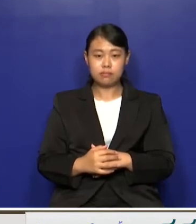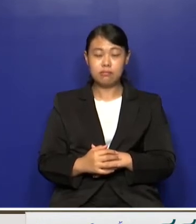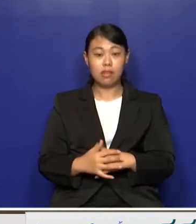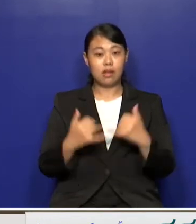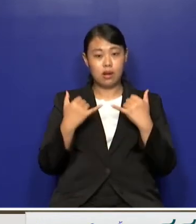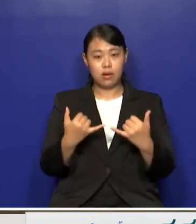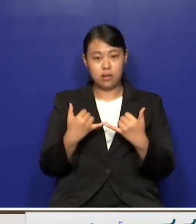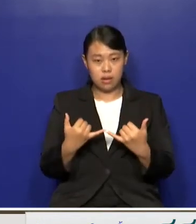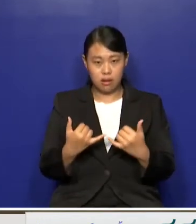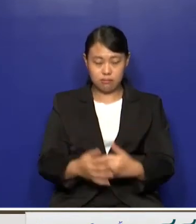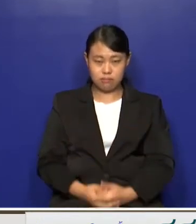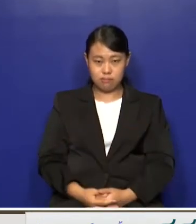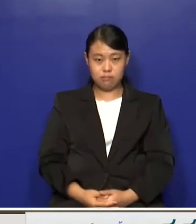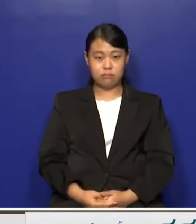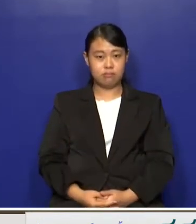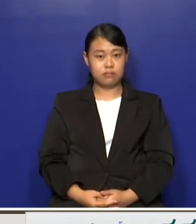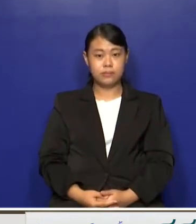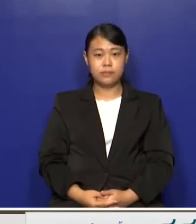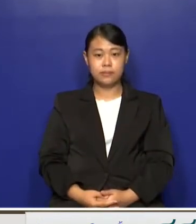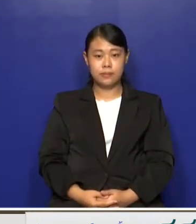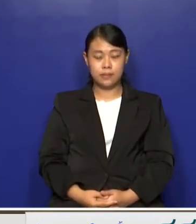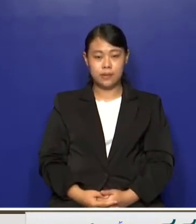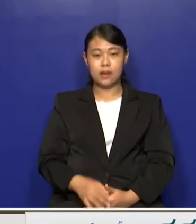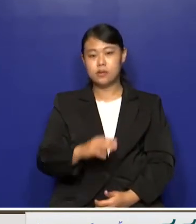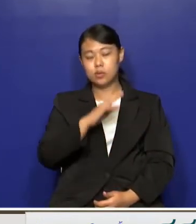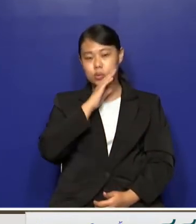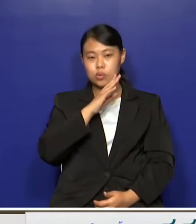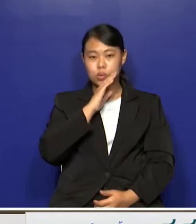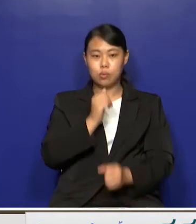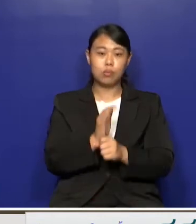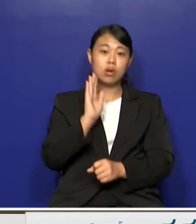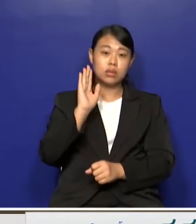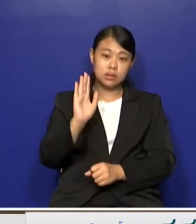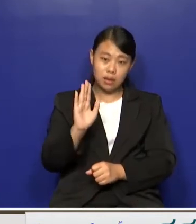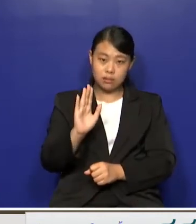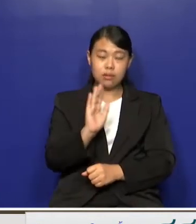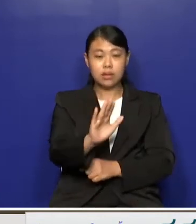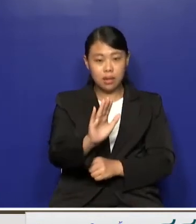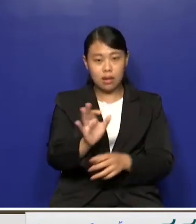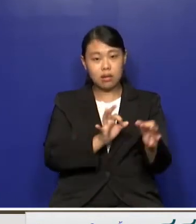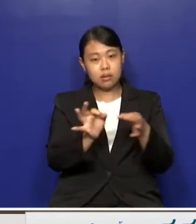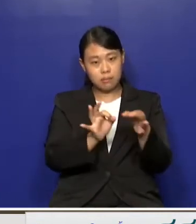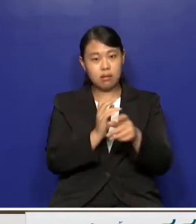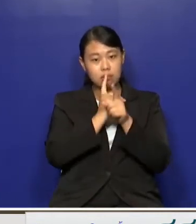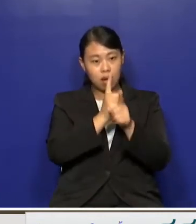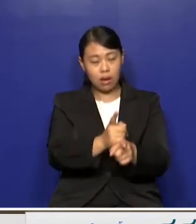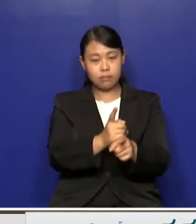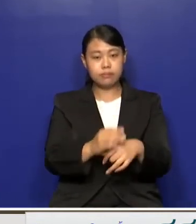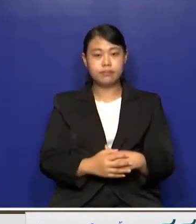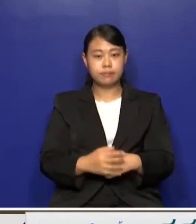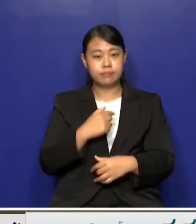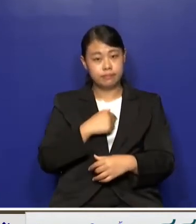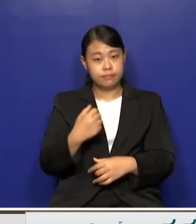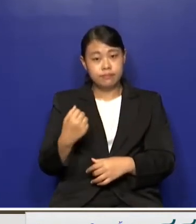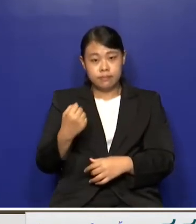ซึไม่น่ไว้วางใจถ้าหากว่าเป็นบรษัทจงๆอย่ที่ทนไดกลาบเปียนไปแลวนั้นก็ยืนยนว่า